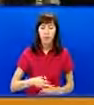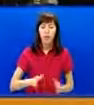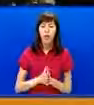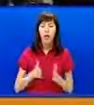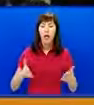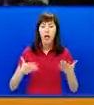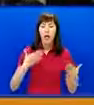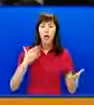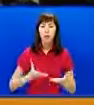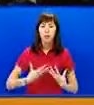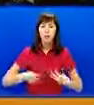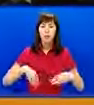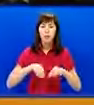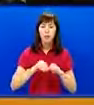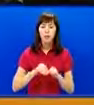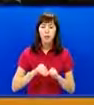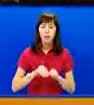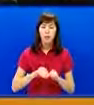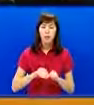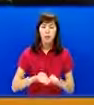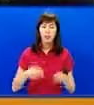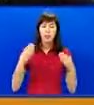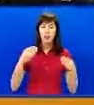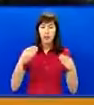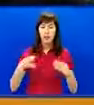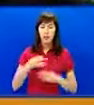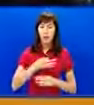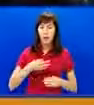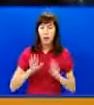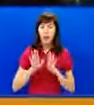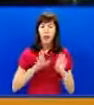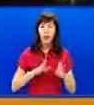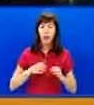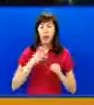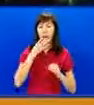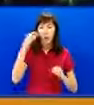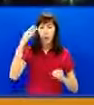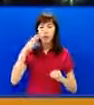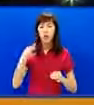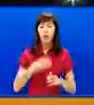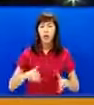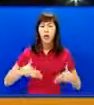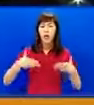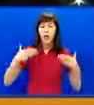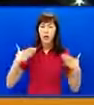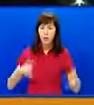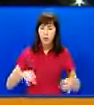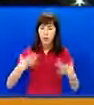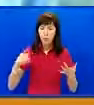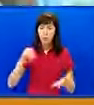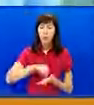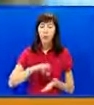широкой общественности прошел гала-концерт мастеров искусства области «Экспо-ға оңтүстіктен ән шашу». В мероприятии